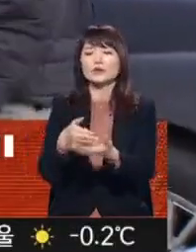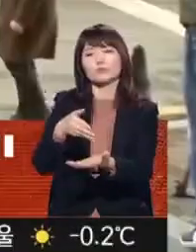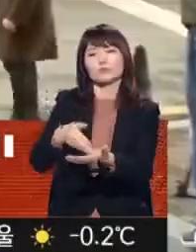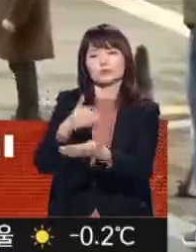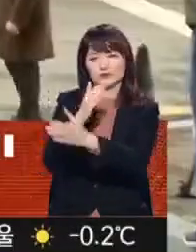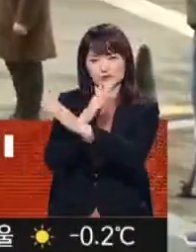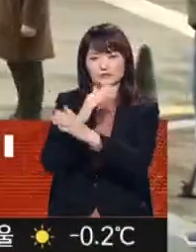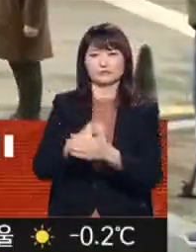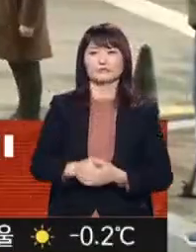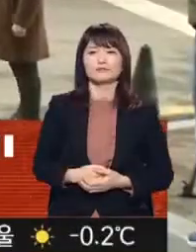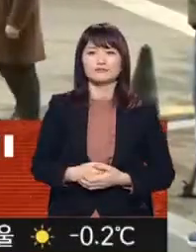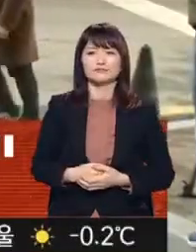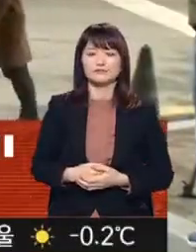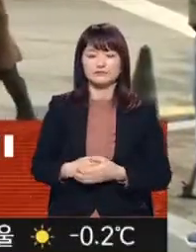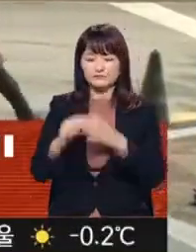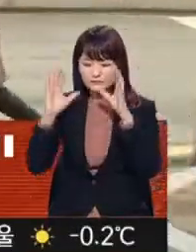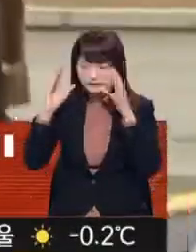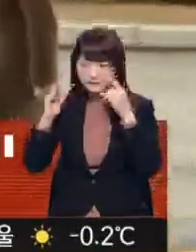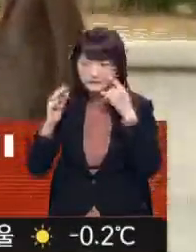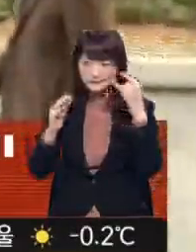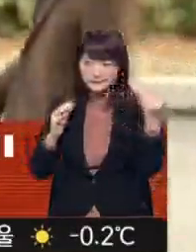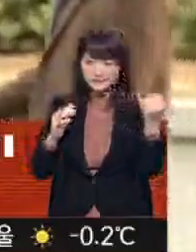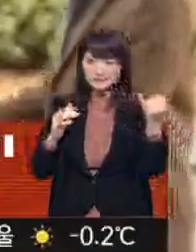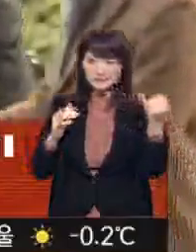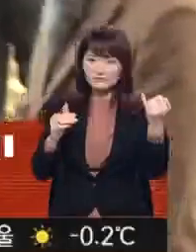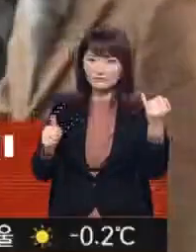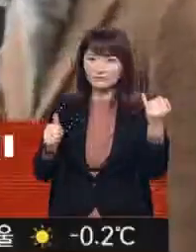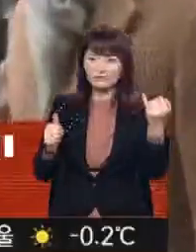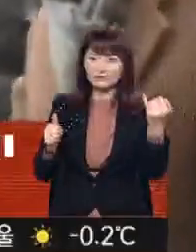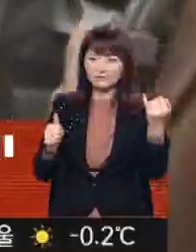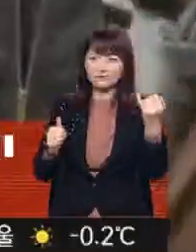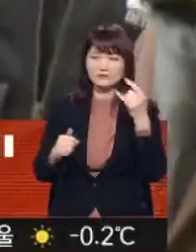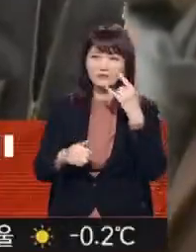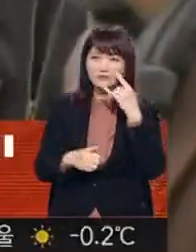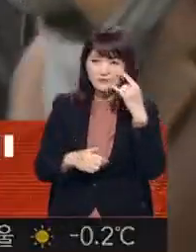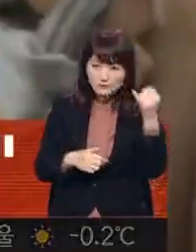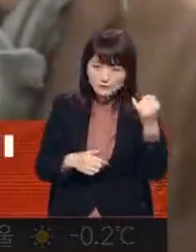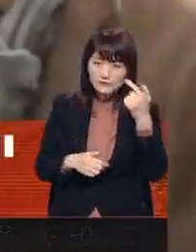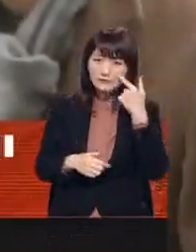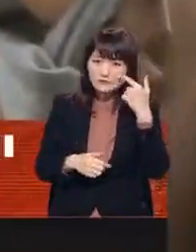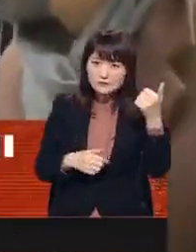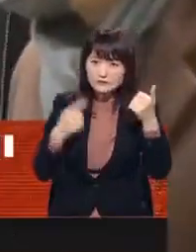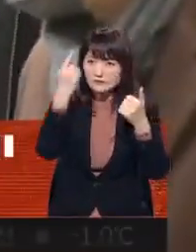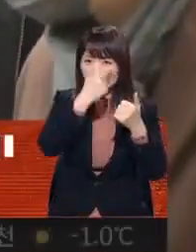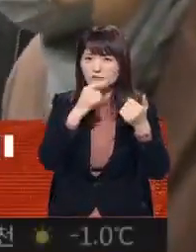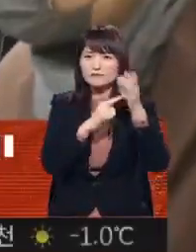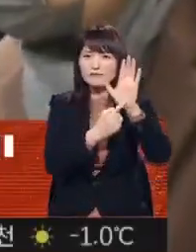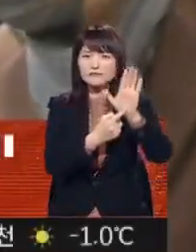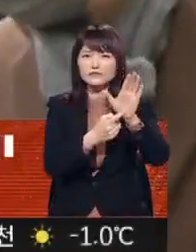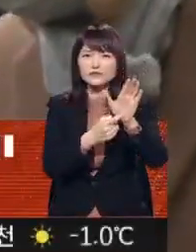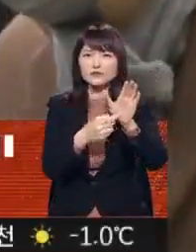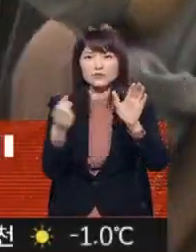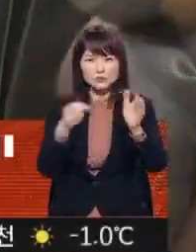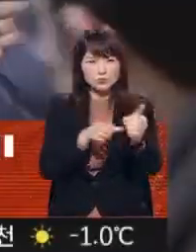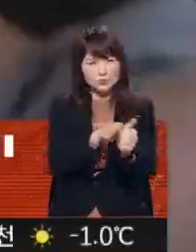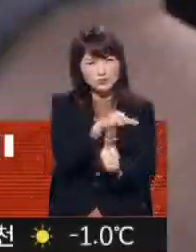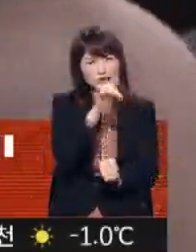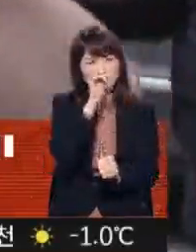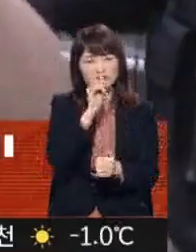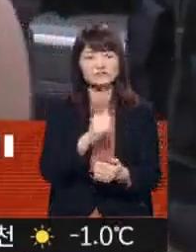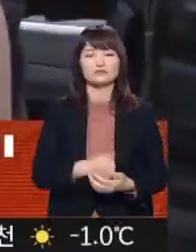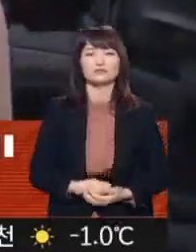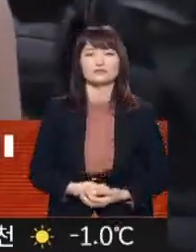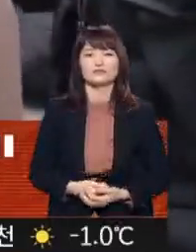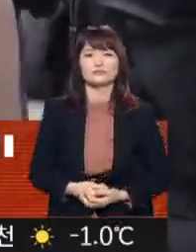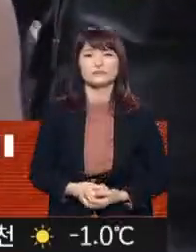아이와 어머니 사이에 그 아이 어머니의 어머니는 아버지의 얼굴이 나오면 그게 2차 가애가 있기 때문에 보호사건을 굉장히 낮은